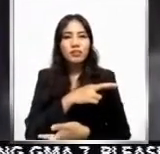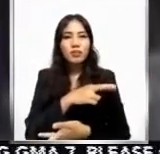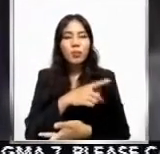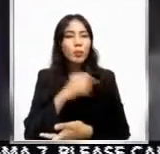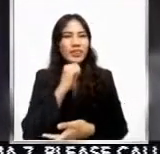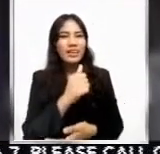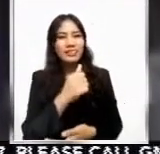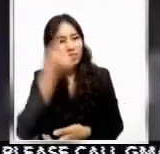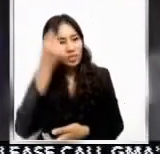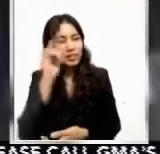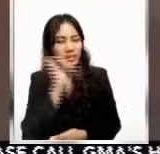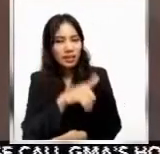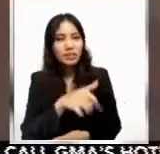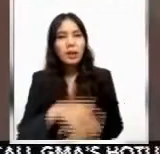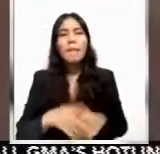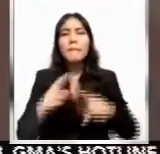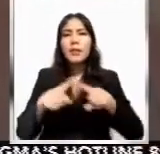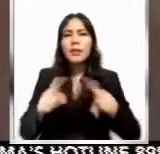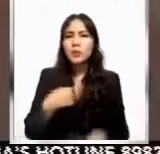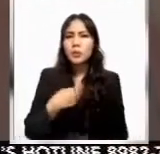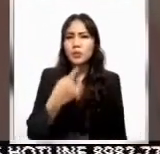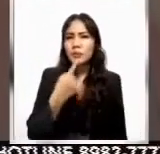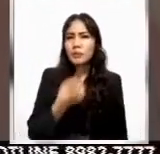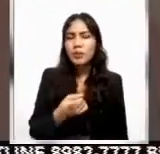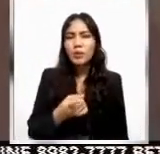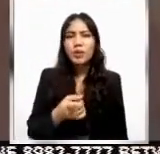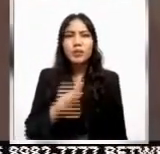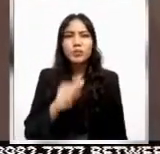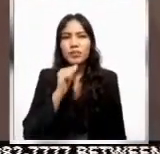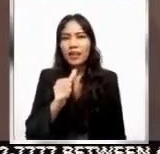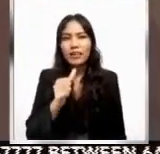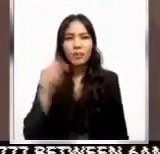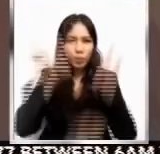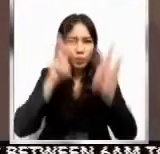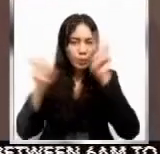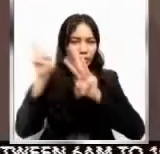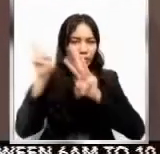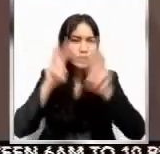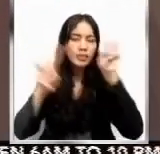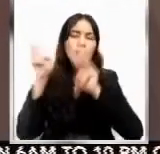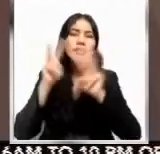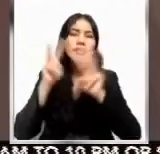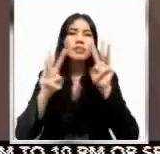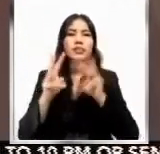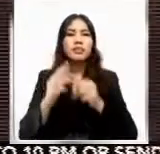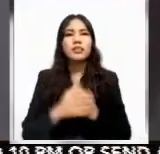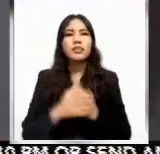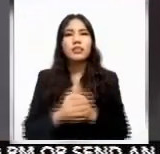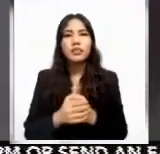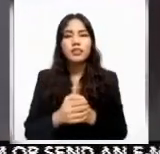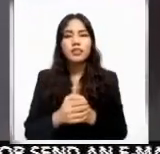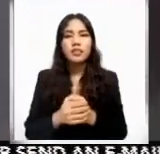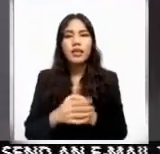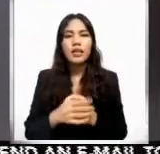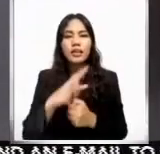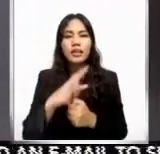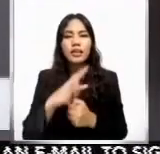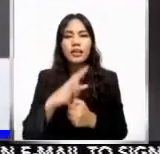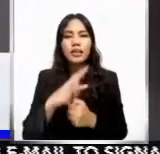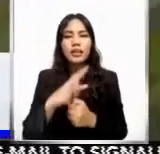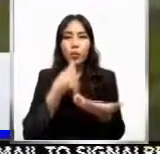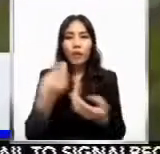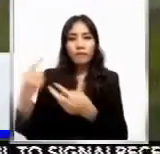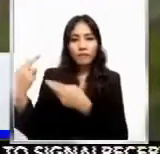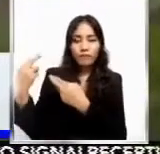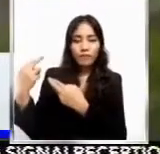Sabi ko lang sana... Wag nang ulitin yun at saka makadama din ng responsibilidad yung mga gumawa. Noong nakalipas na Ash